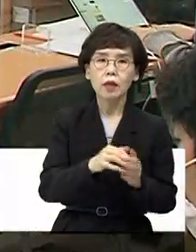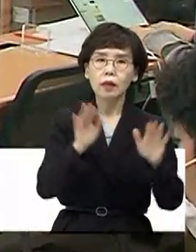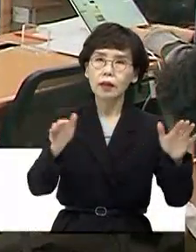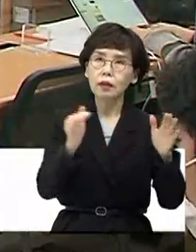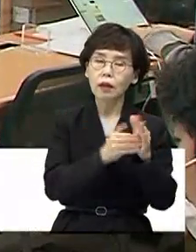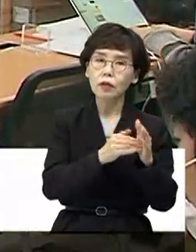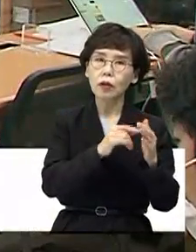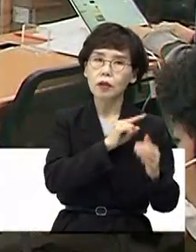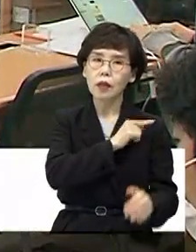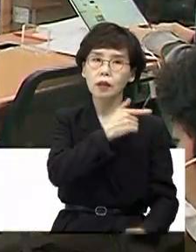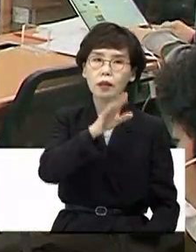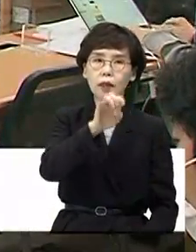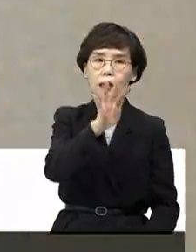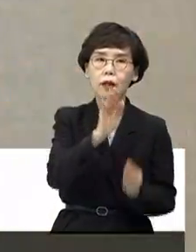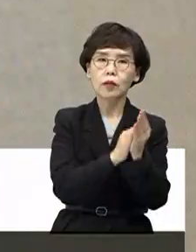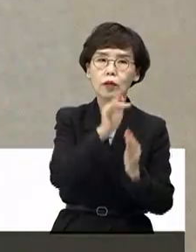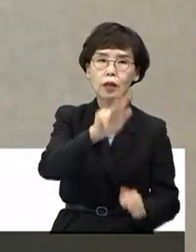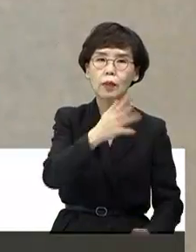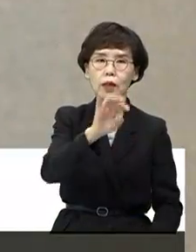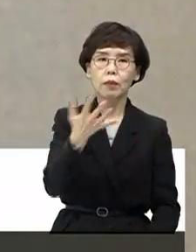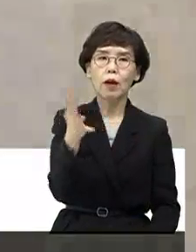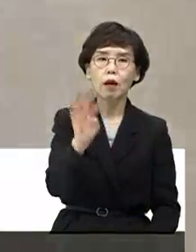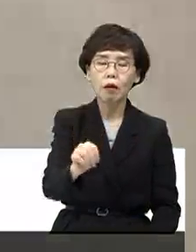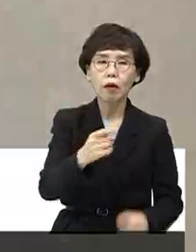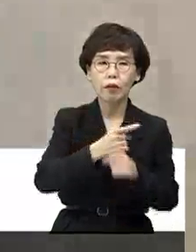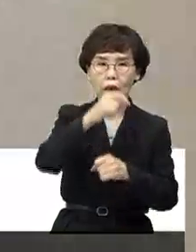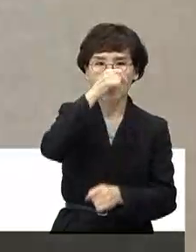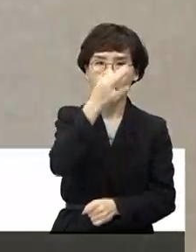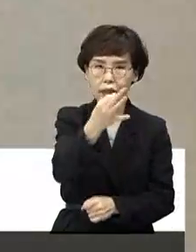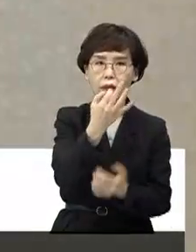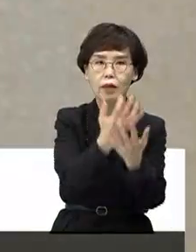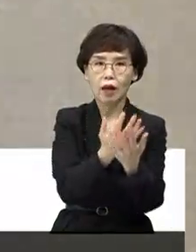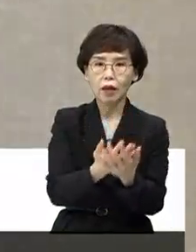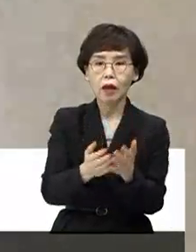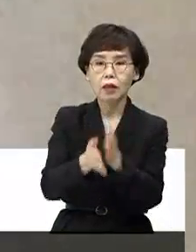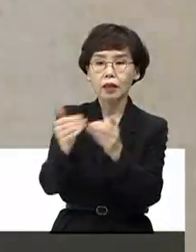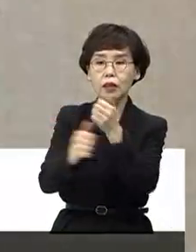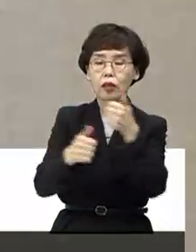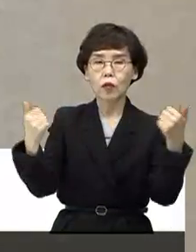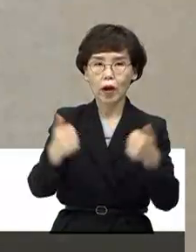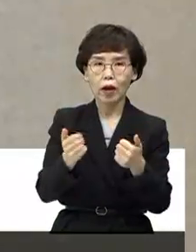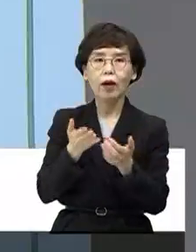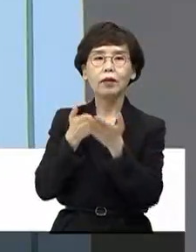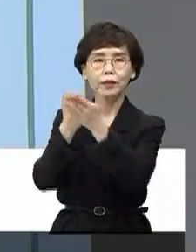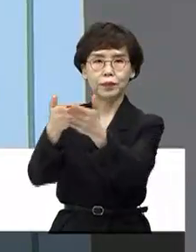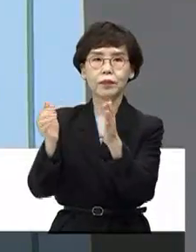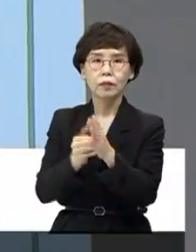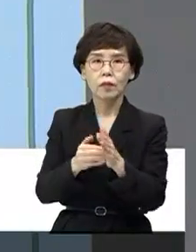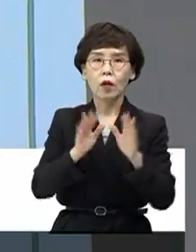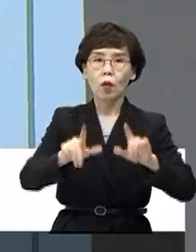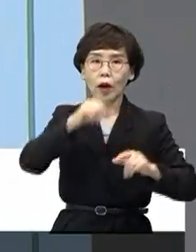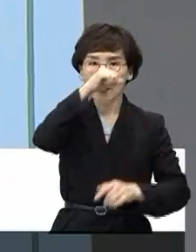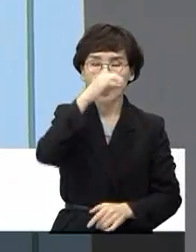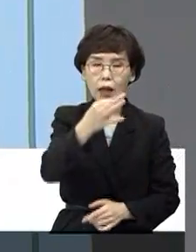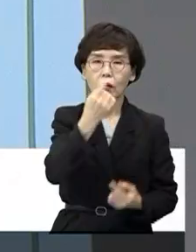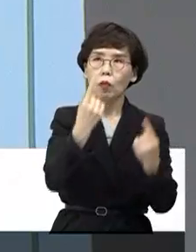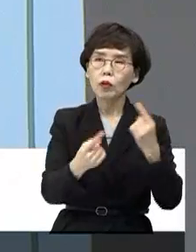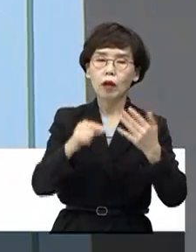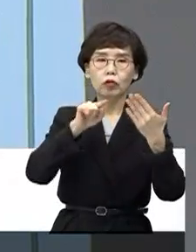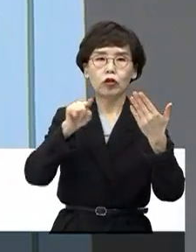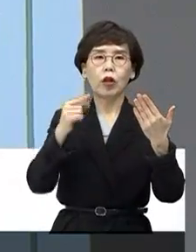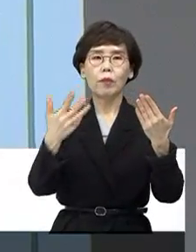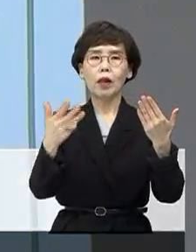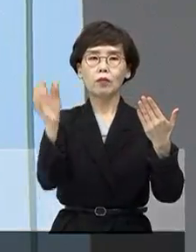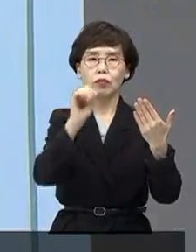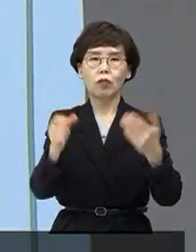최대인 44조 748억 원의 내년 예산안을 시의회에 제출했습니다. 올해 예산보다